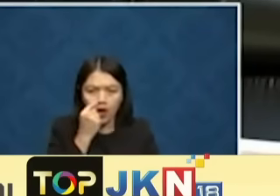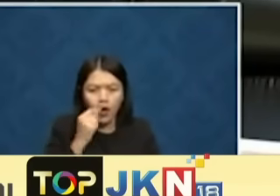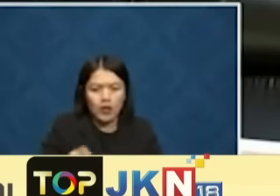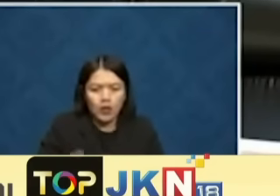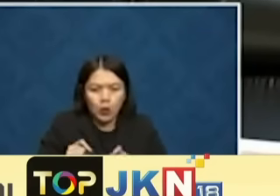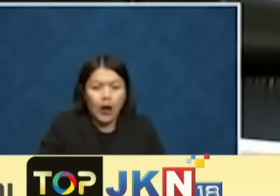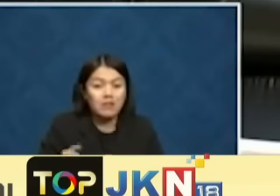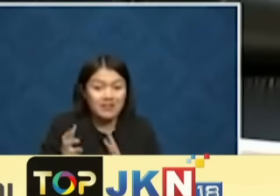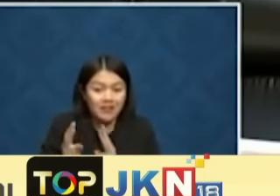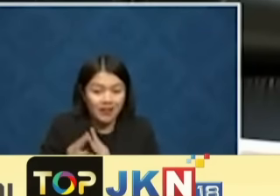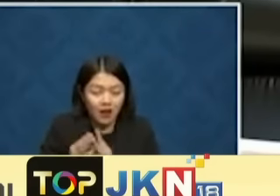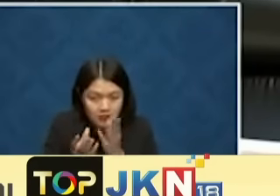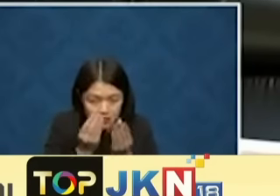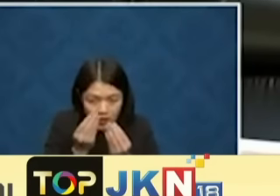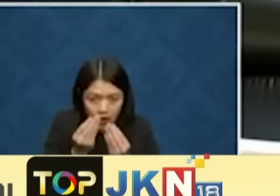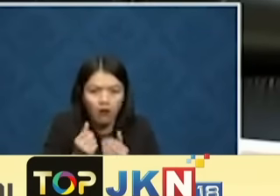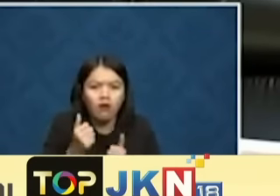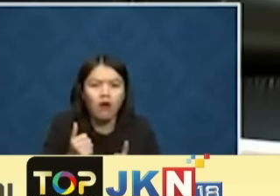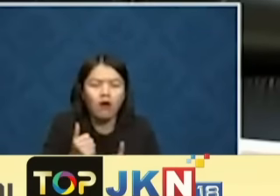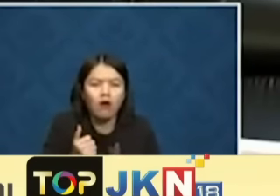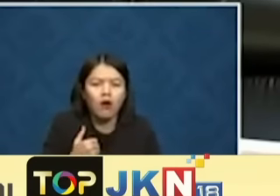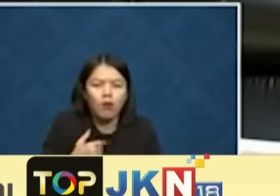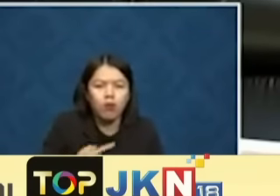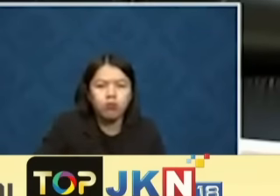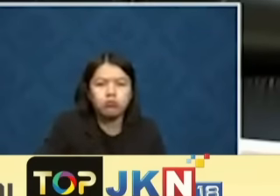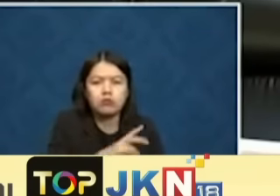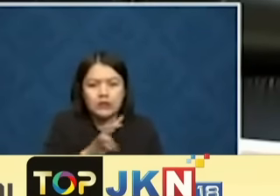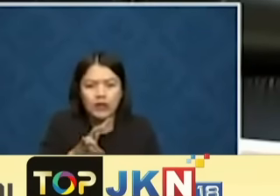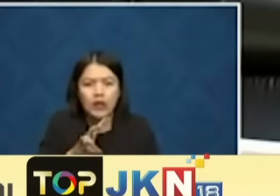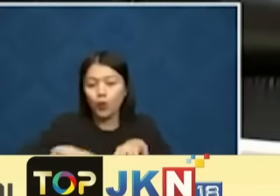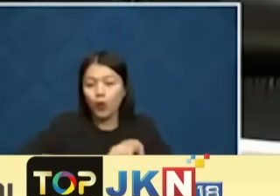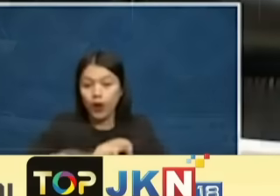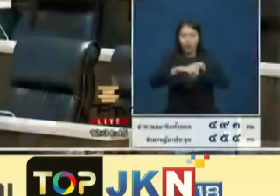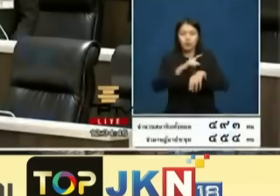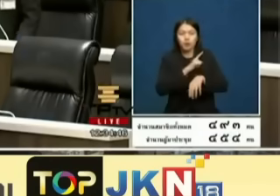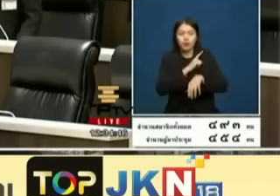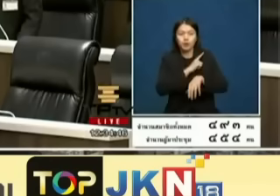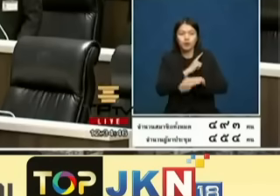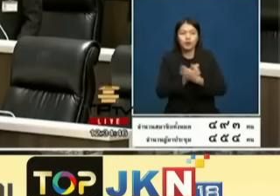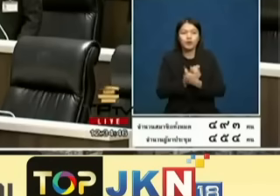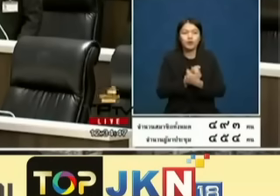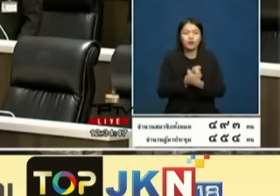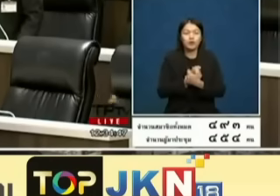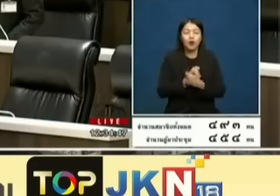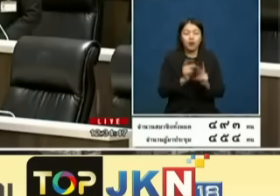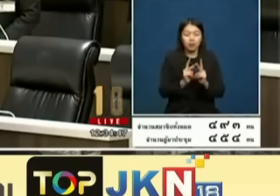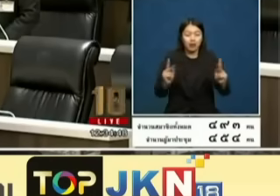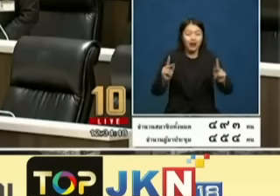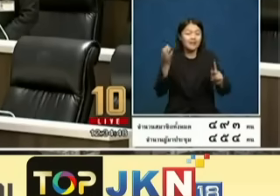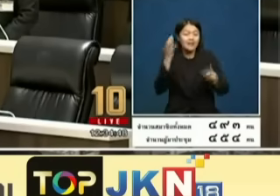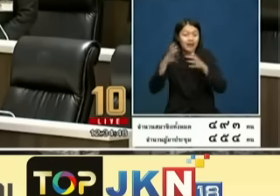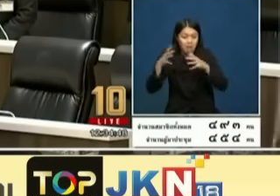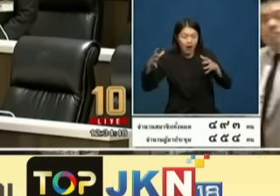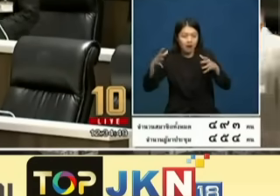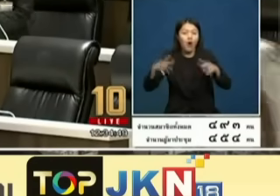ในสัญญาและเริ่มศึกษาได้ก็ปาเข้าไปเดือนกรกฎาคม2567 อันนี้คือให้ดูแบบไม่ตัดต่อเลยนะ